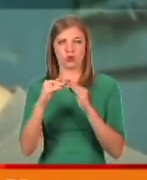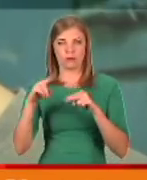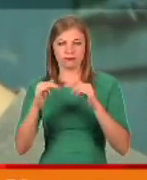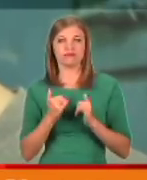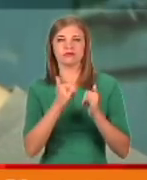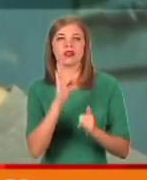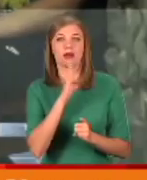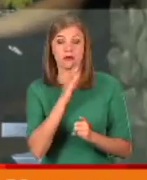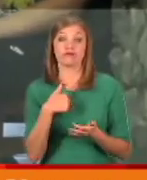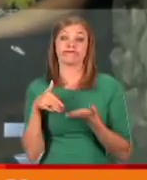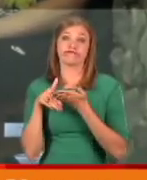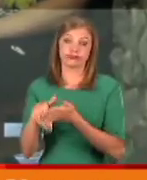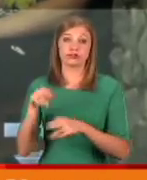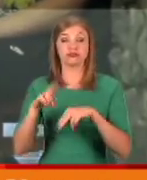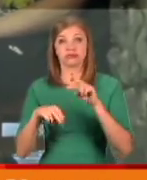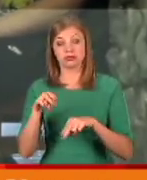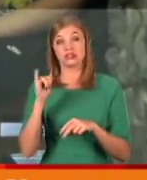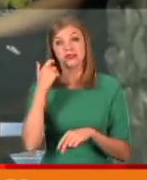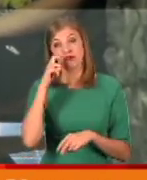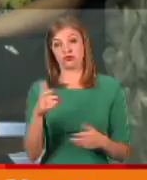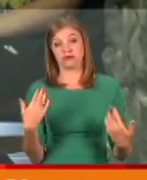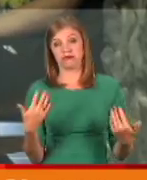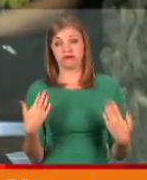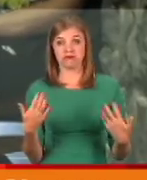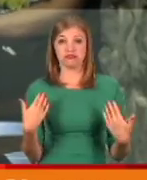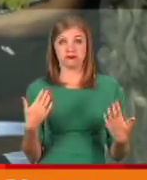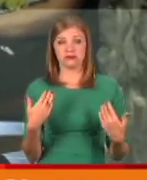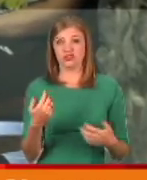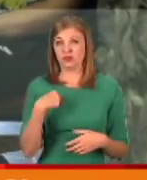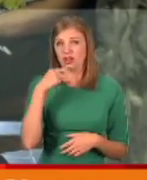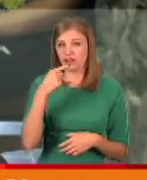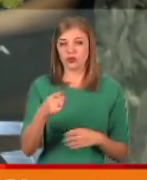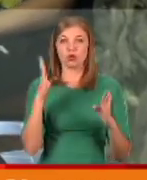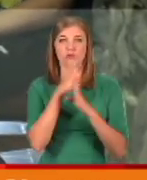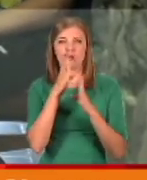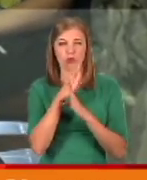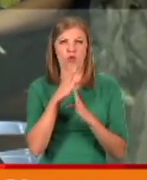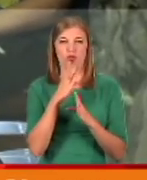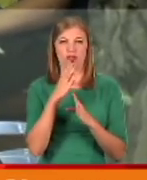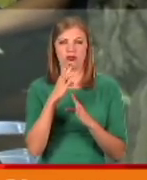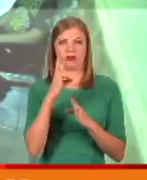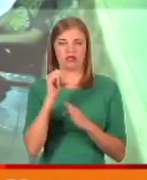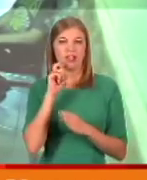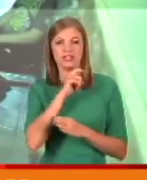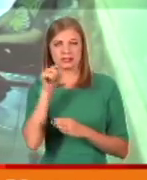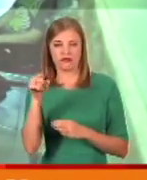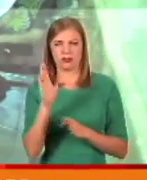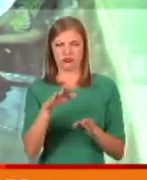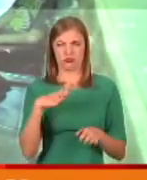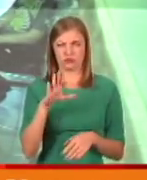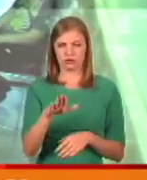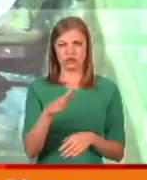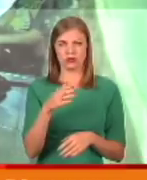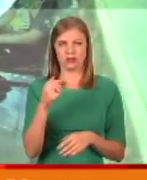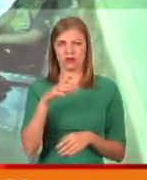мамы. Помогал ему и в основном отдыхал, то есть, ну я же говорю, погода на севере и погода там. Ну слушайте, погода,